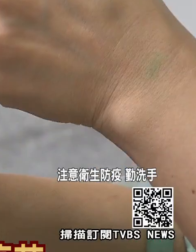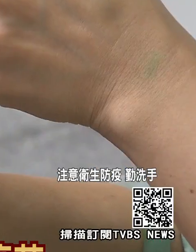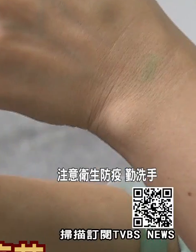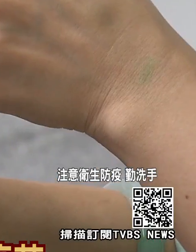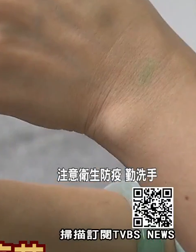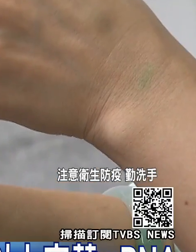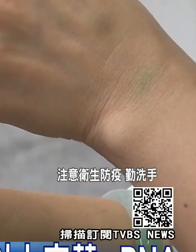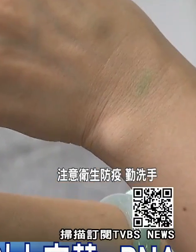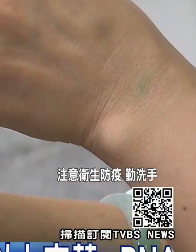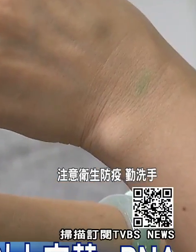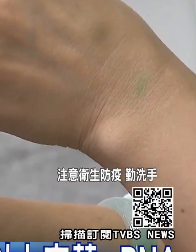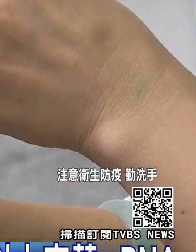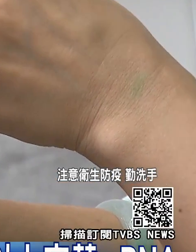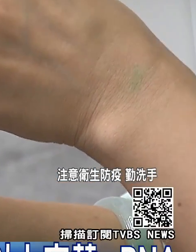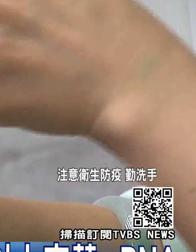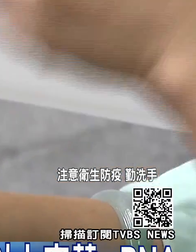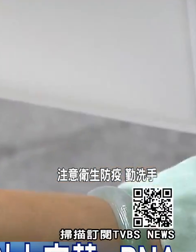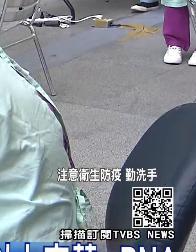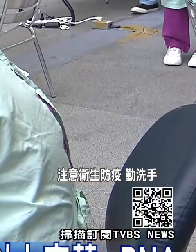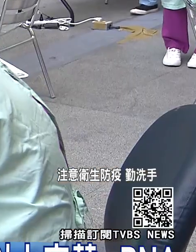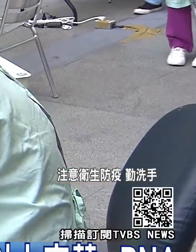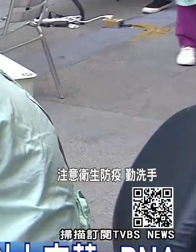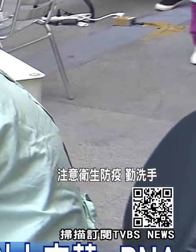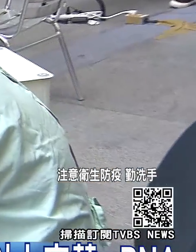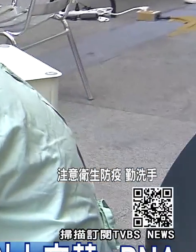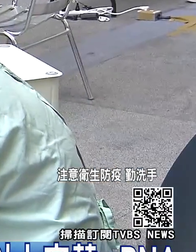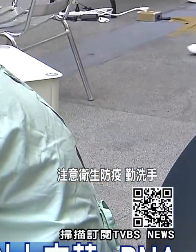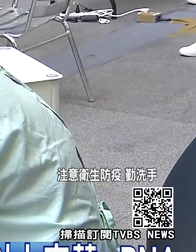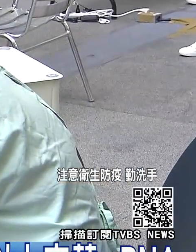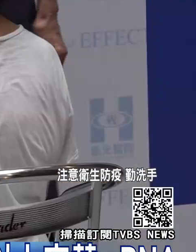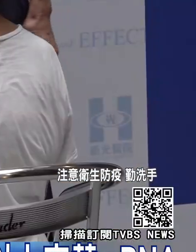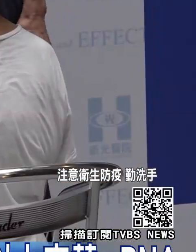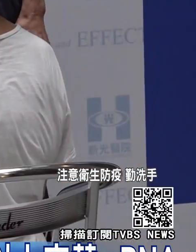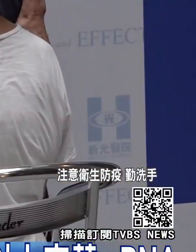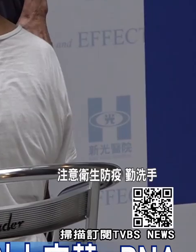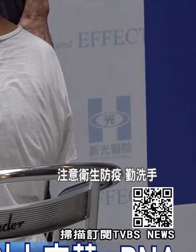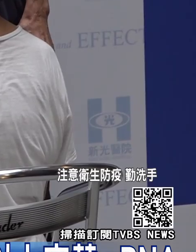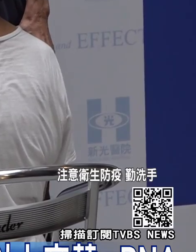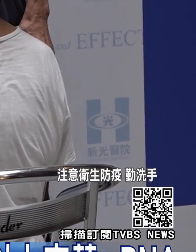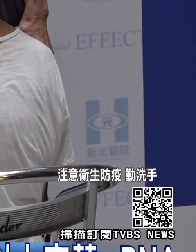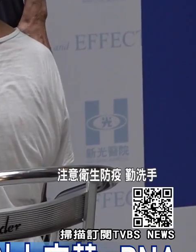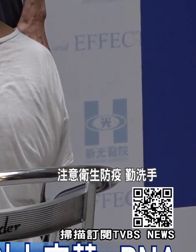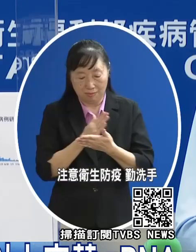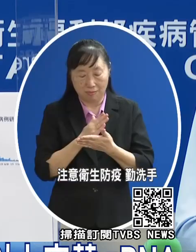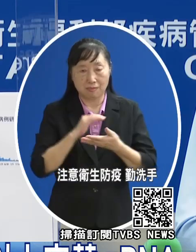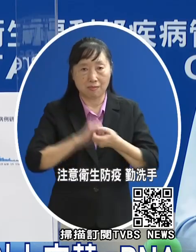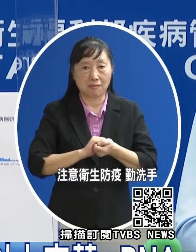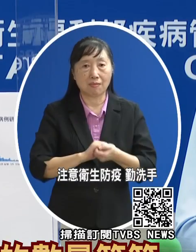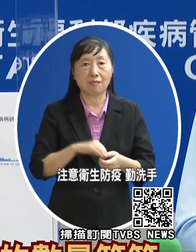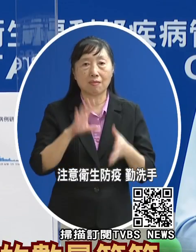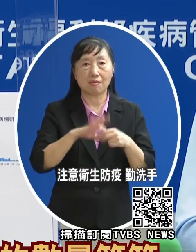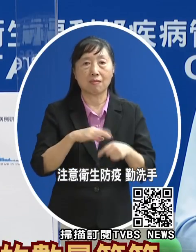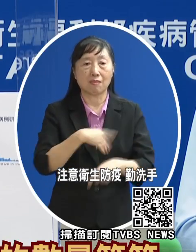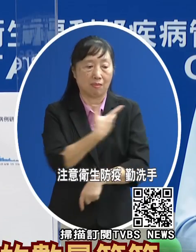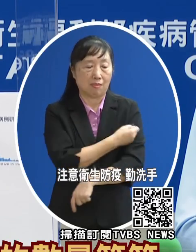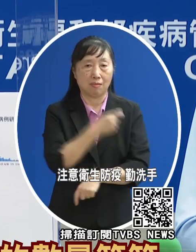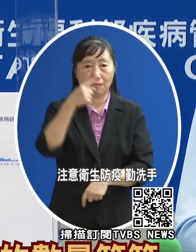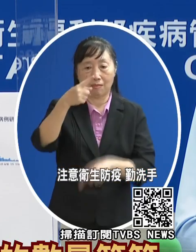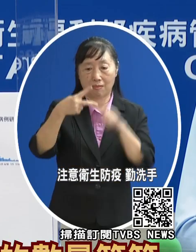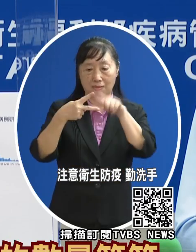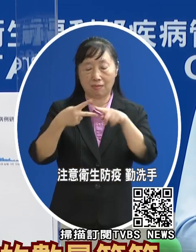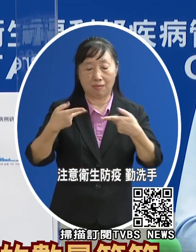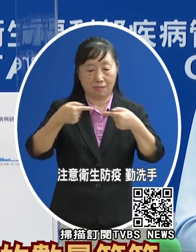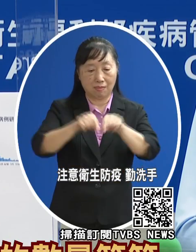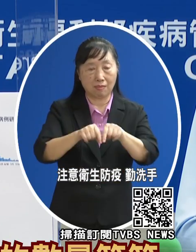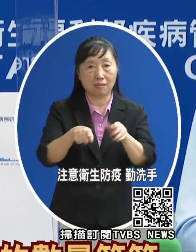替 mRNA。 目标族群先定出来，但混打实施其成未确定，毕竟还有这些考量点。 混打了之后，确实